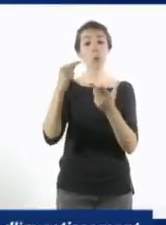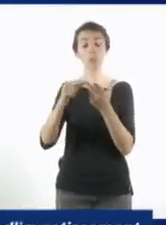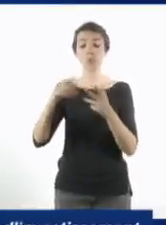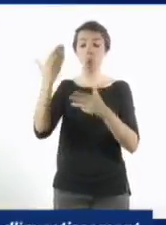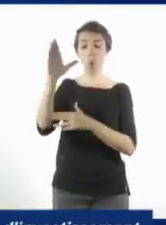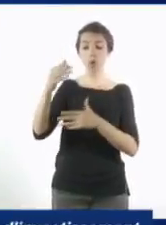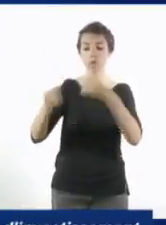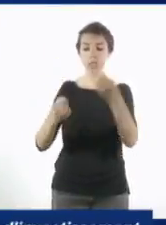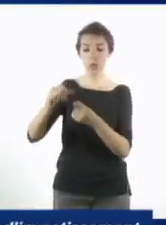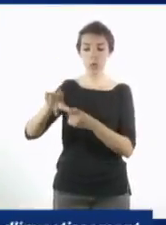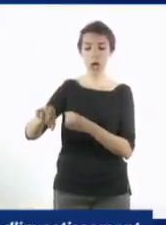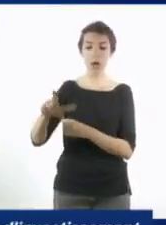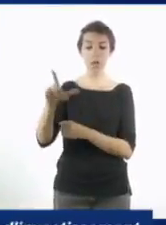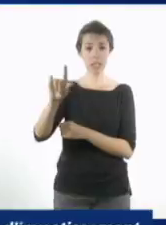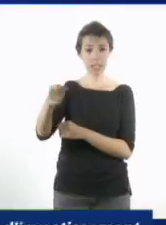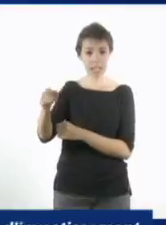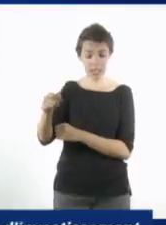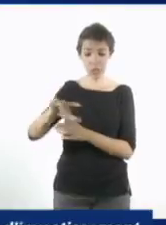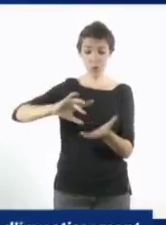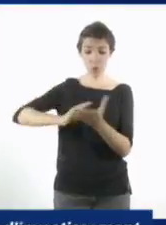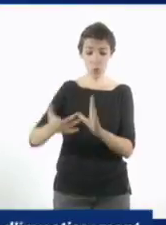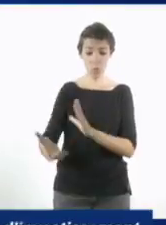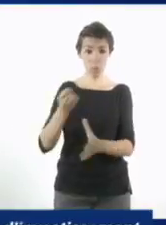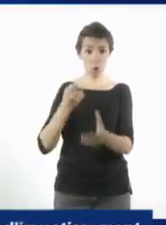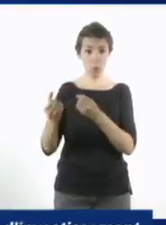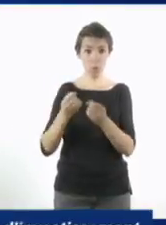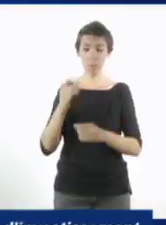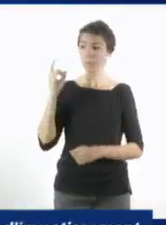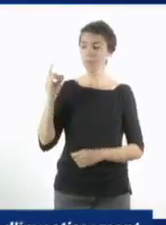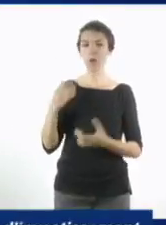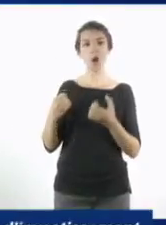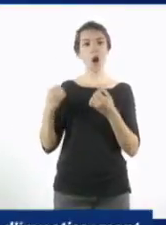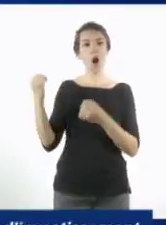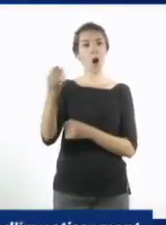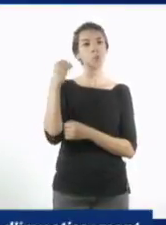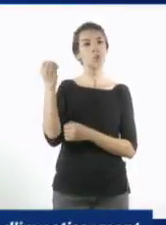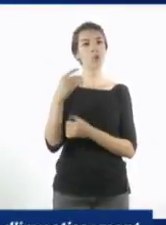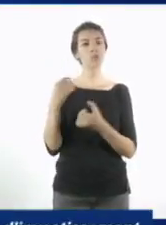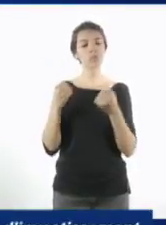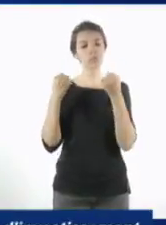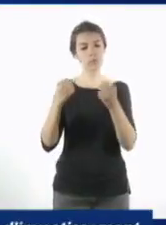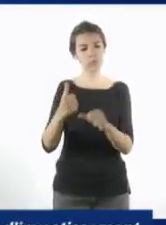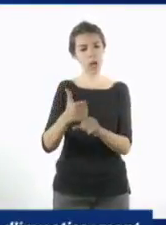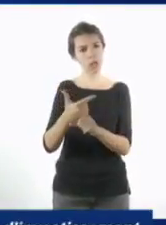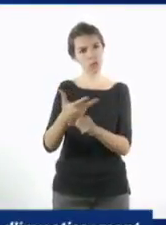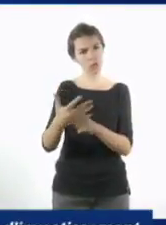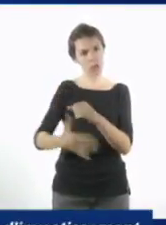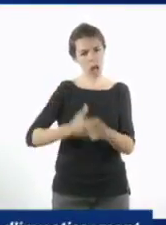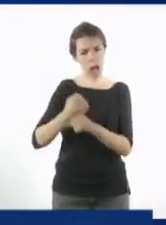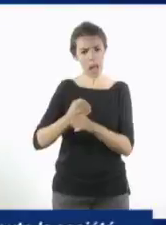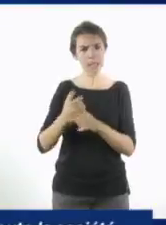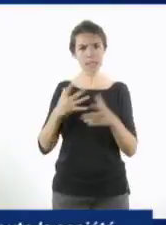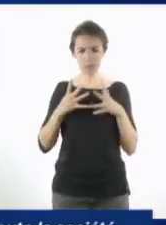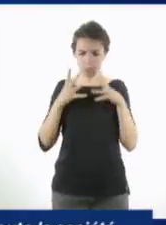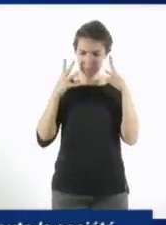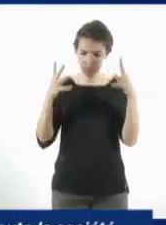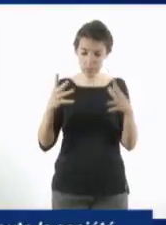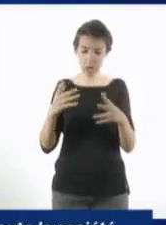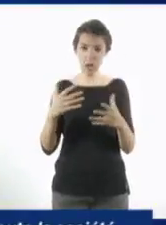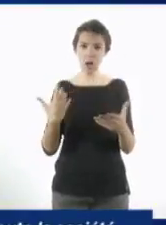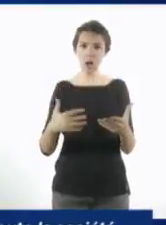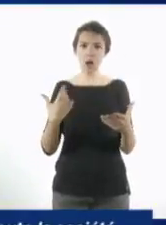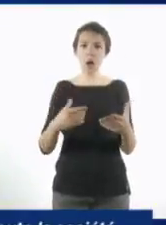Une ambulance, c'est quand même beaucoup d'années d'investissement. Et pour mon mari, c'est un gros choc, sachant qu